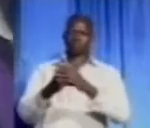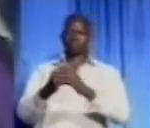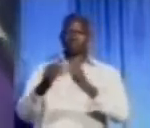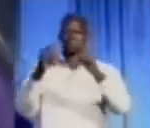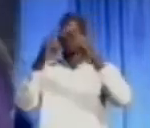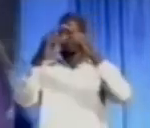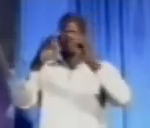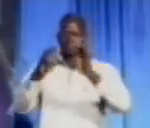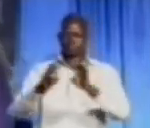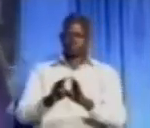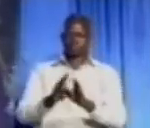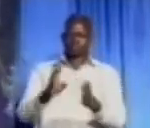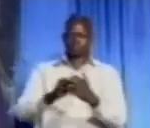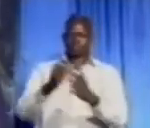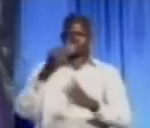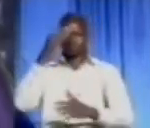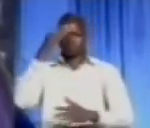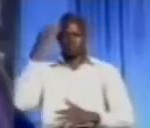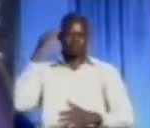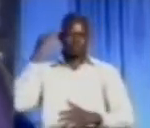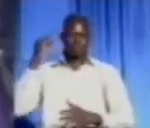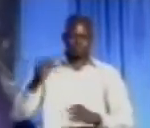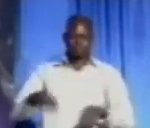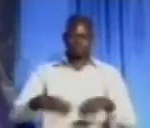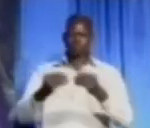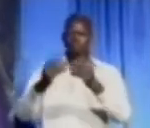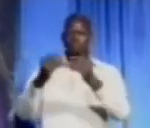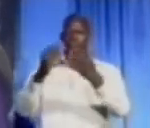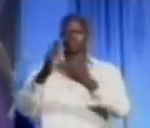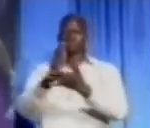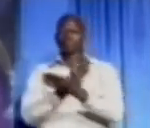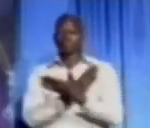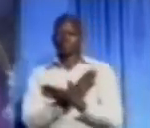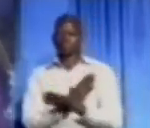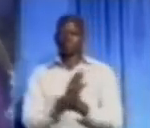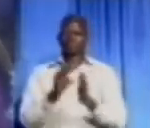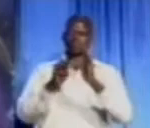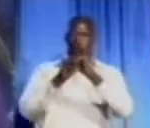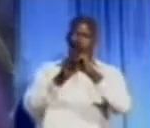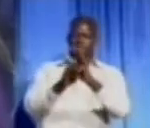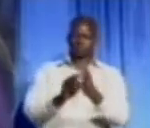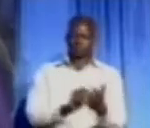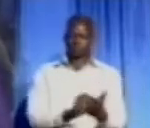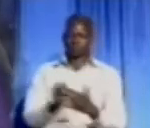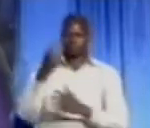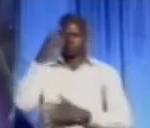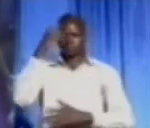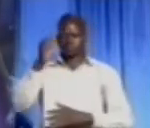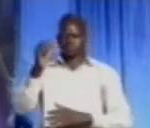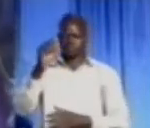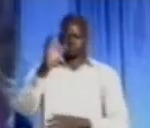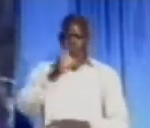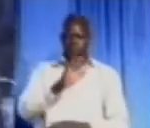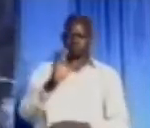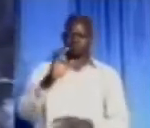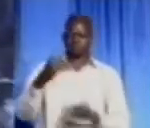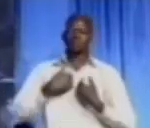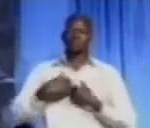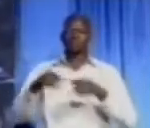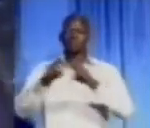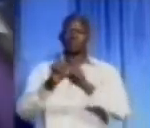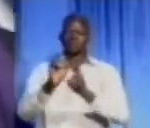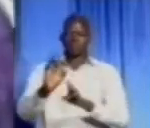pouvoir apprendre de ses expériences. Et donc, des cours sur l'épistémologie, sur la méthode de rédaction de mémoire, de recherche. Et nous avons aussi formé